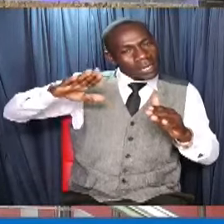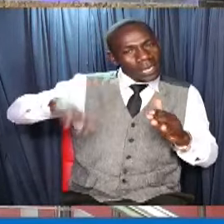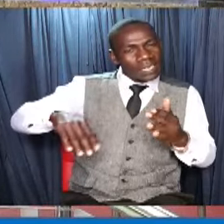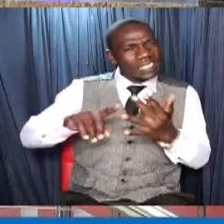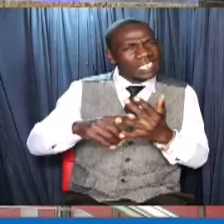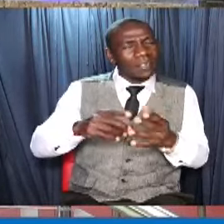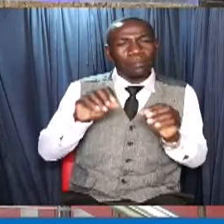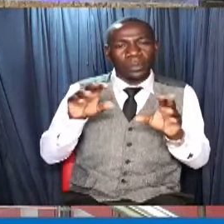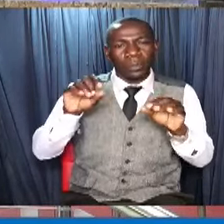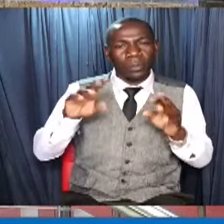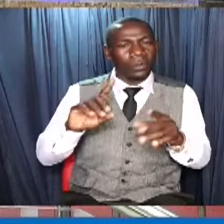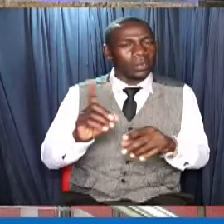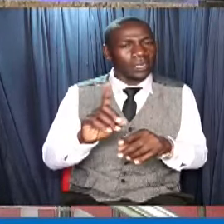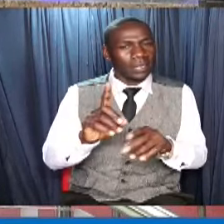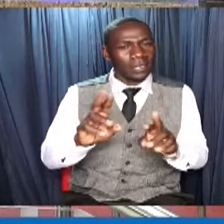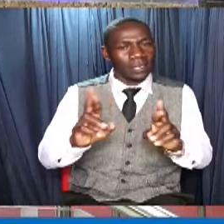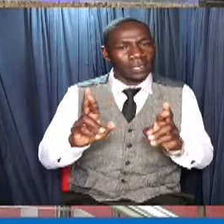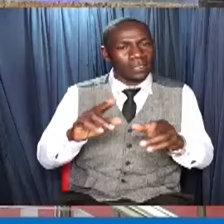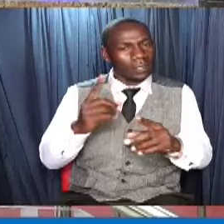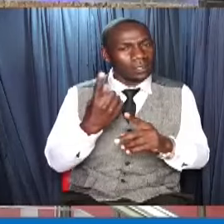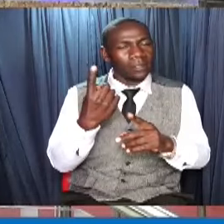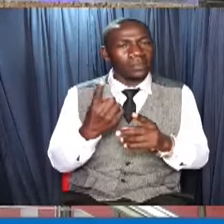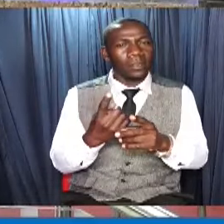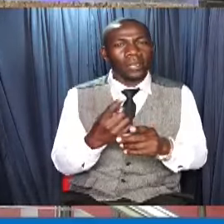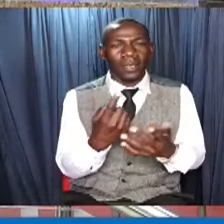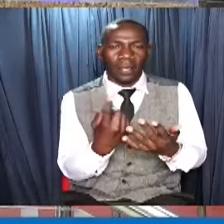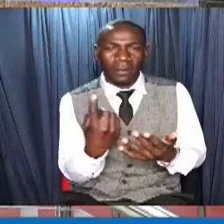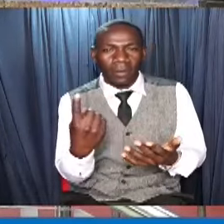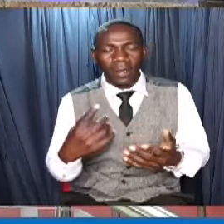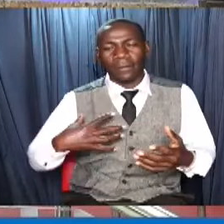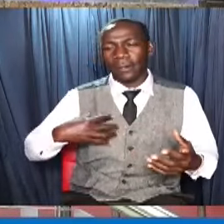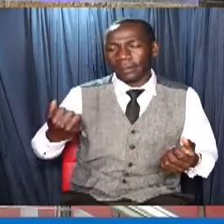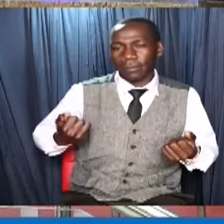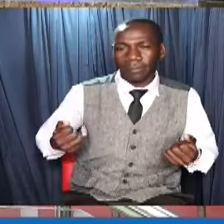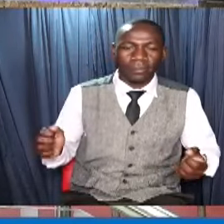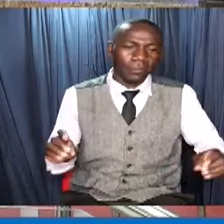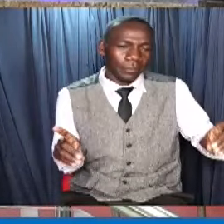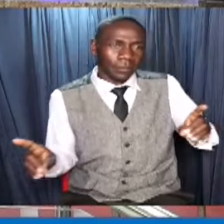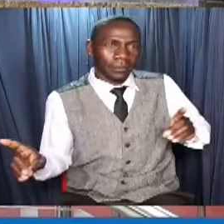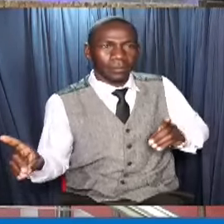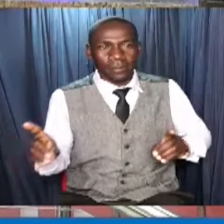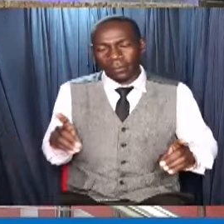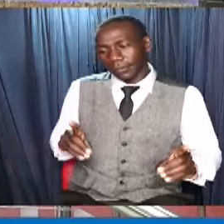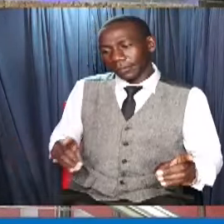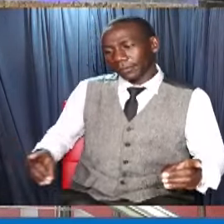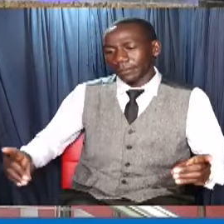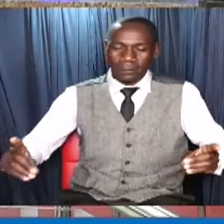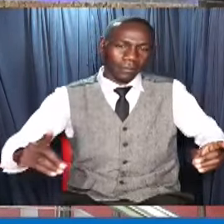limeanza kitambo. And we were so late it had already begun. Kila mmoja anawaka ameshika. So one had held their partner.